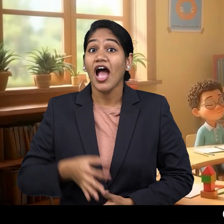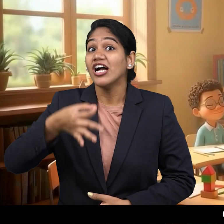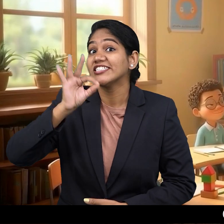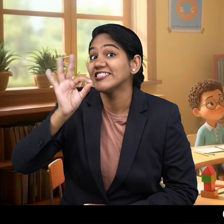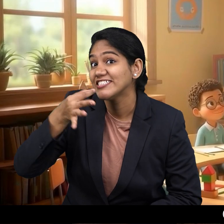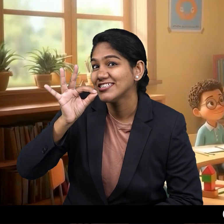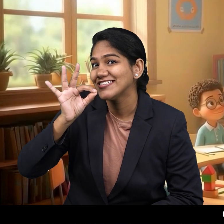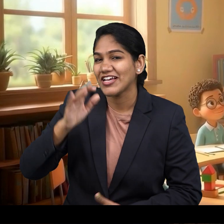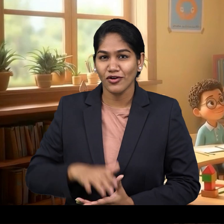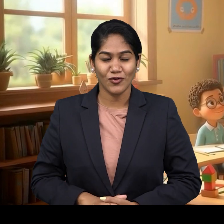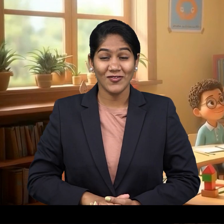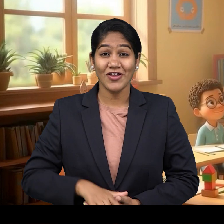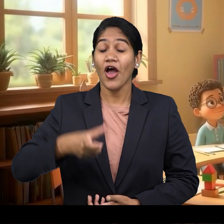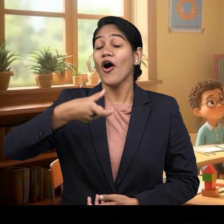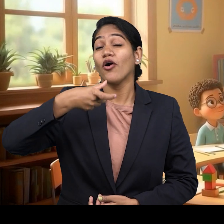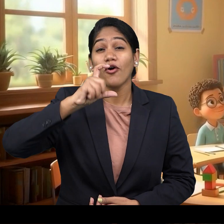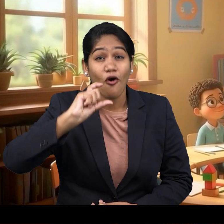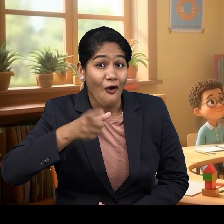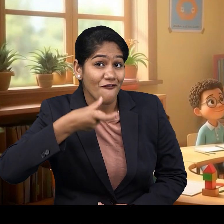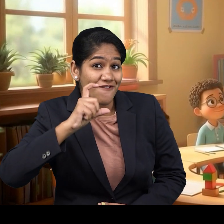தேயிலை, காபி